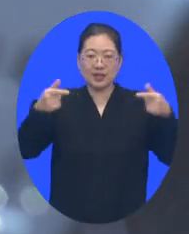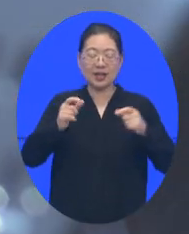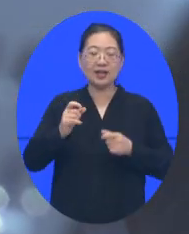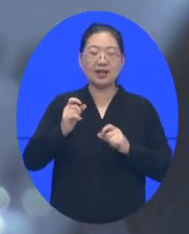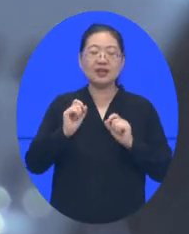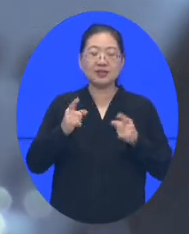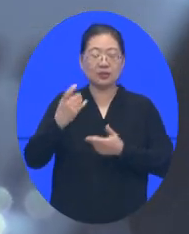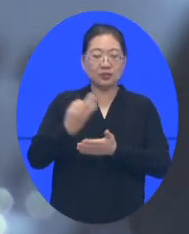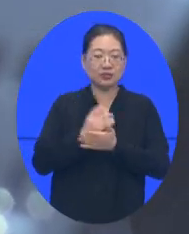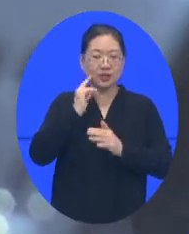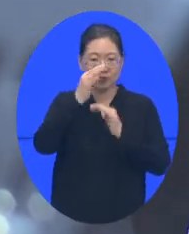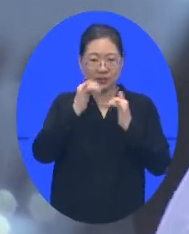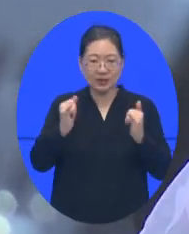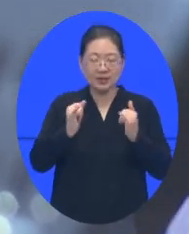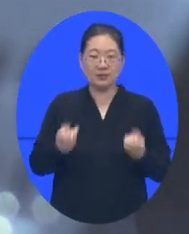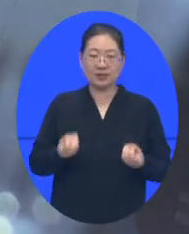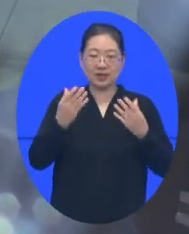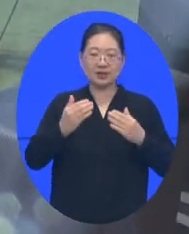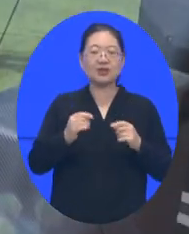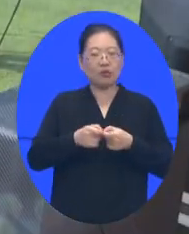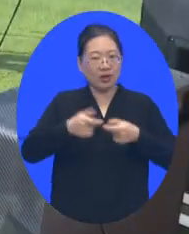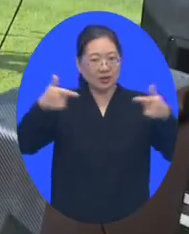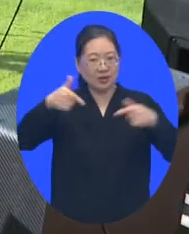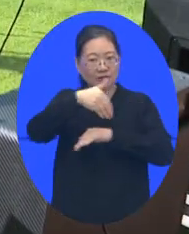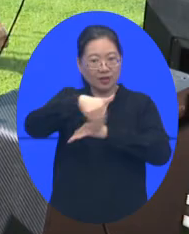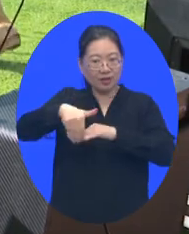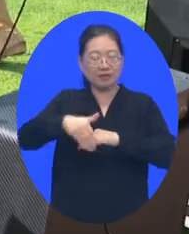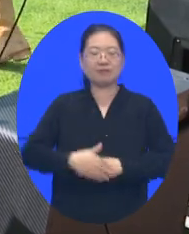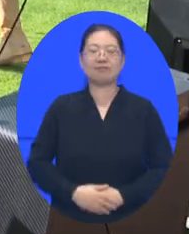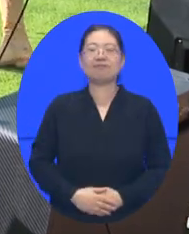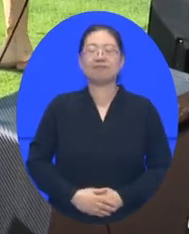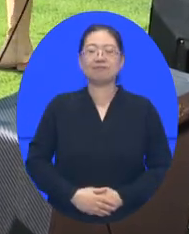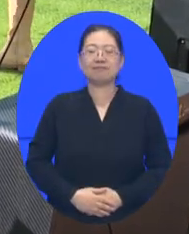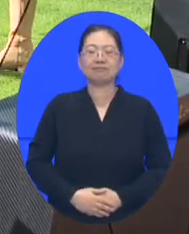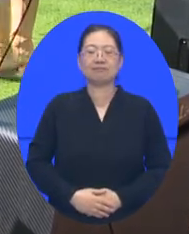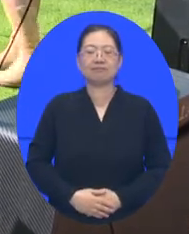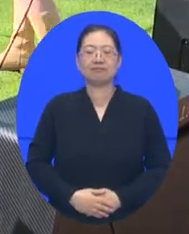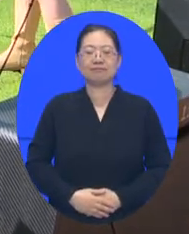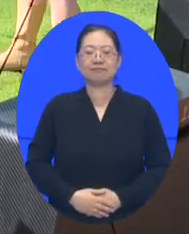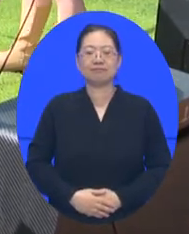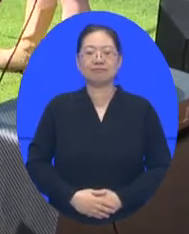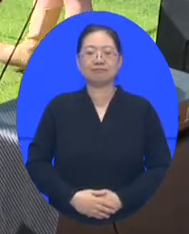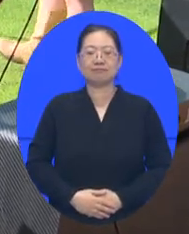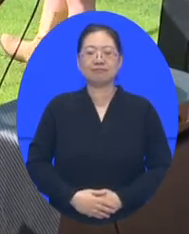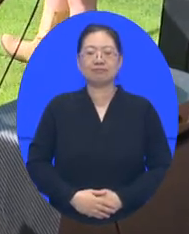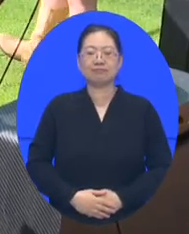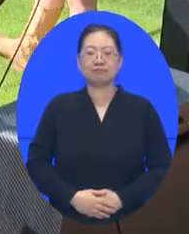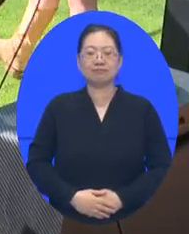기회소득 예술인 페스티벌을 확대해 나갈 계획입니다. 주TV 뉴스 최창순입니다.